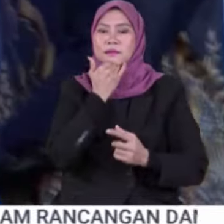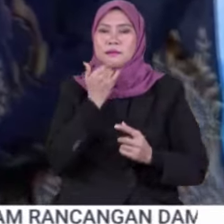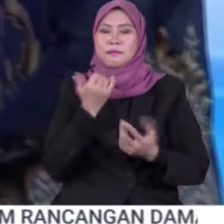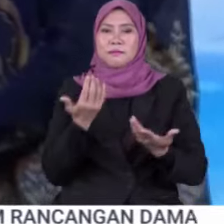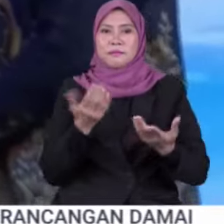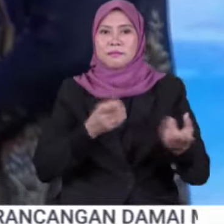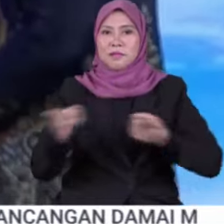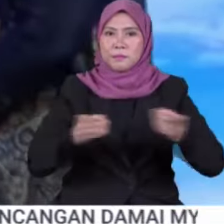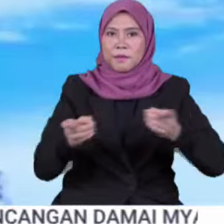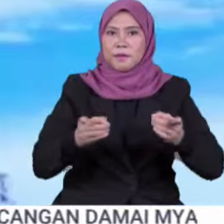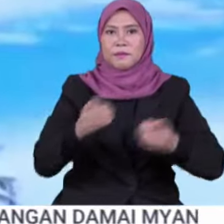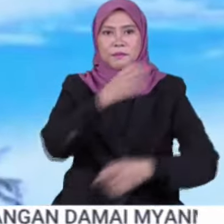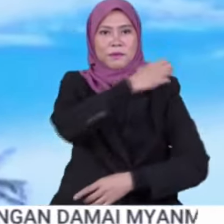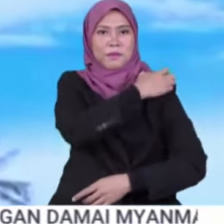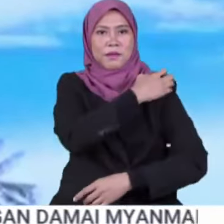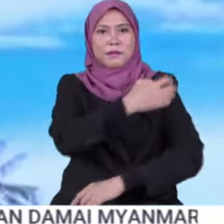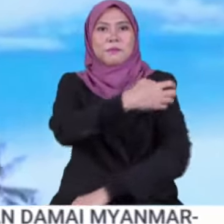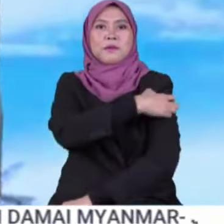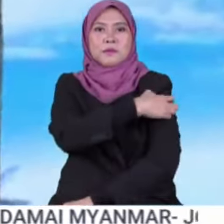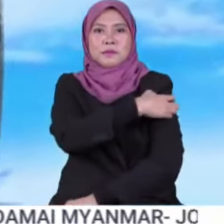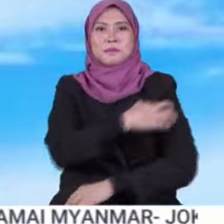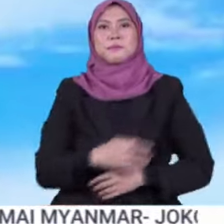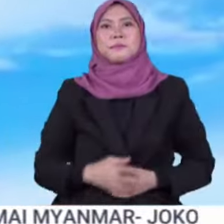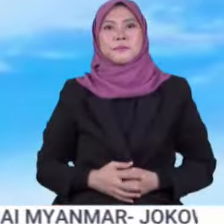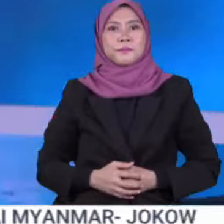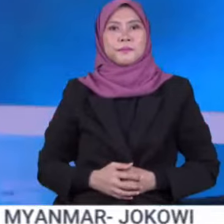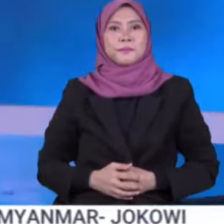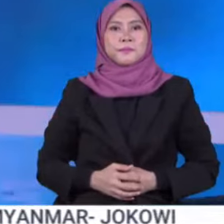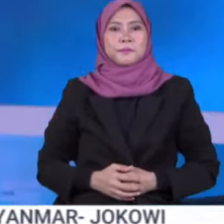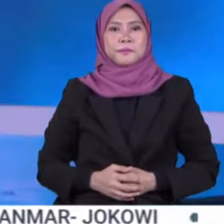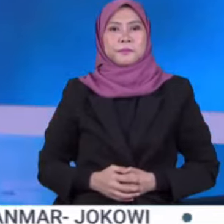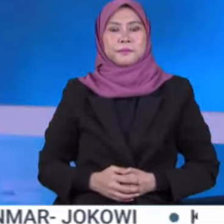anggota agensi penguasaan.